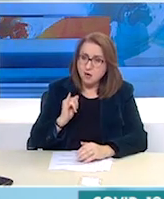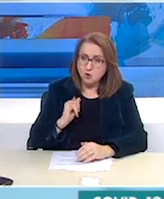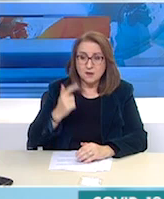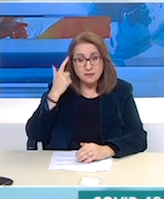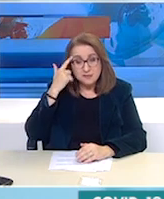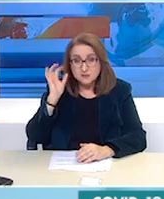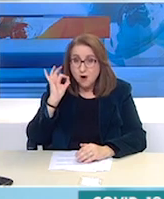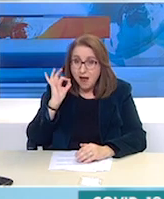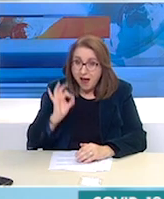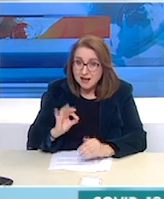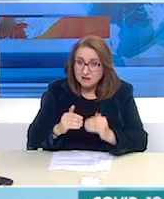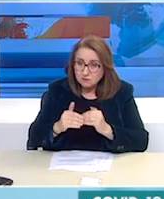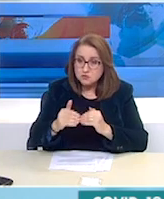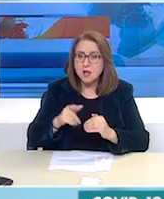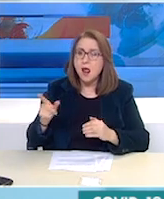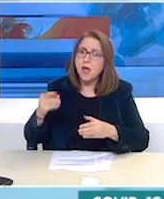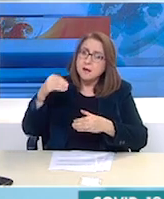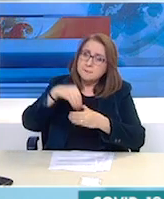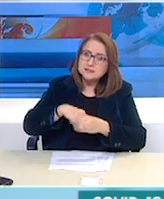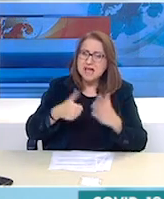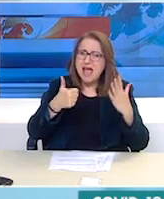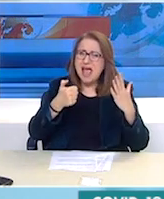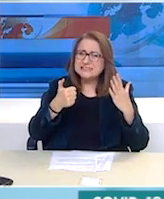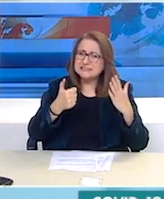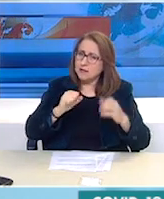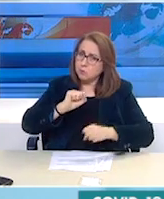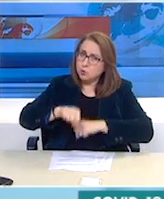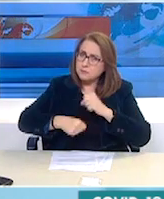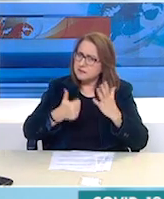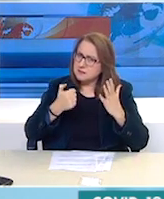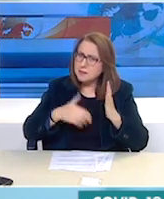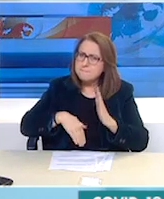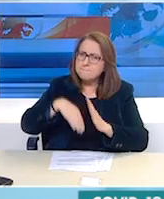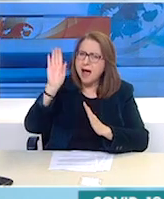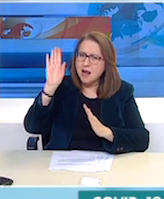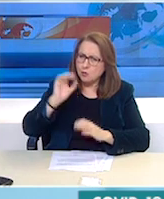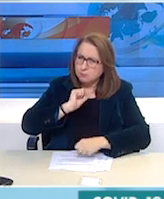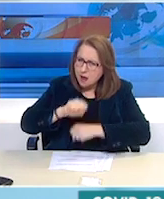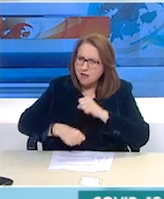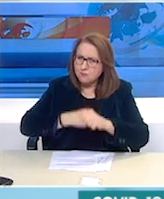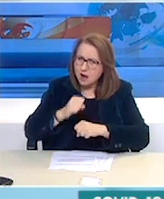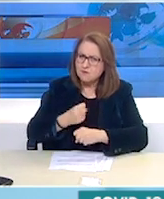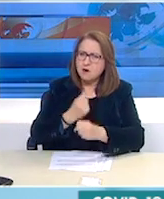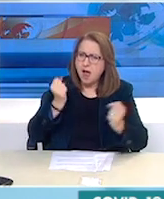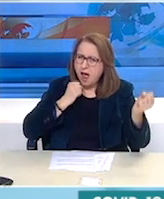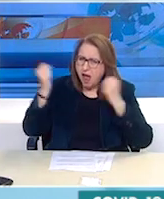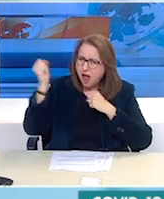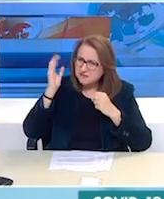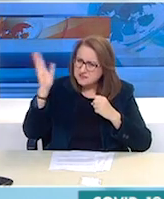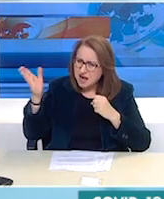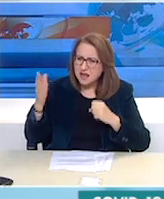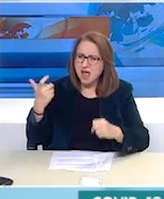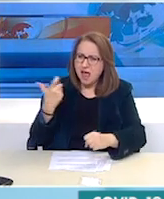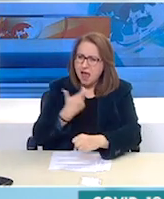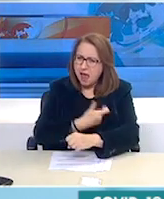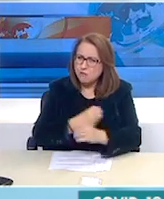μέσα σε αυτές τις 60 πλάς προσπάθειες οι οποίες τρέχουν αυτή τη στιγμή. Ξέρω για προσπάθειες οι οποίες γίνονται ήδη στην Αυστραλία με